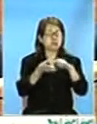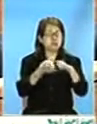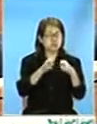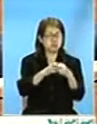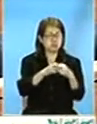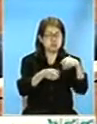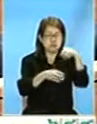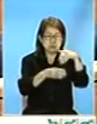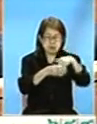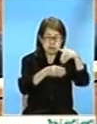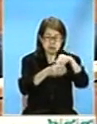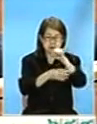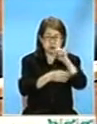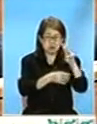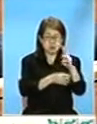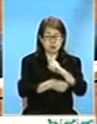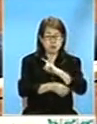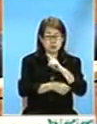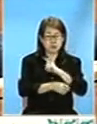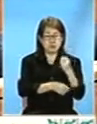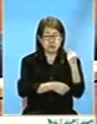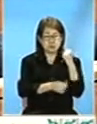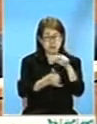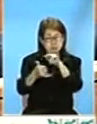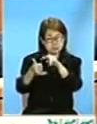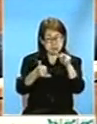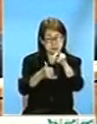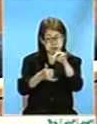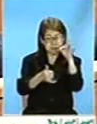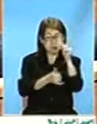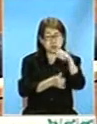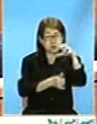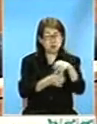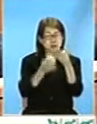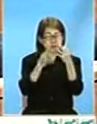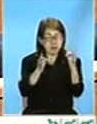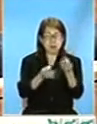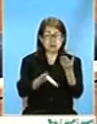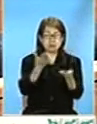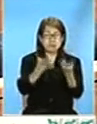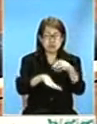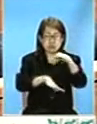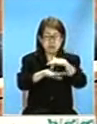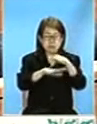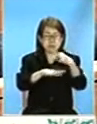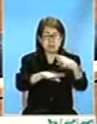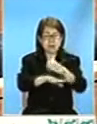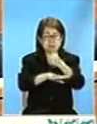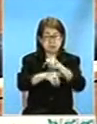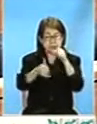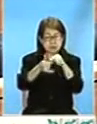ชิกวุฒิสภาซึ่งมีอำนาจหน้าที่ในการแต่งตั้งองค์กรอิสระในการถอดถอนผู้ดำรงตำแหน่งทางการเมืองถูกแทรกแซง